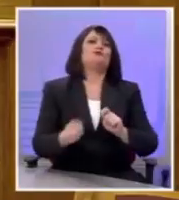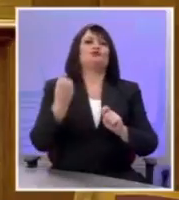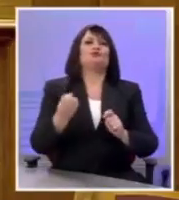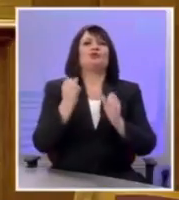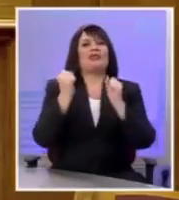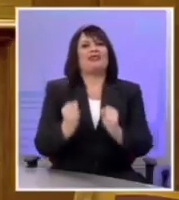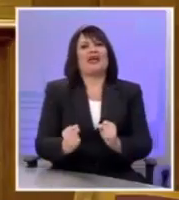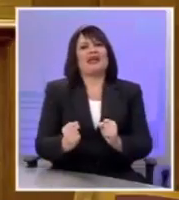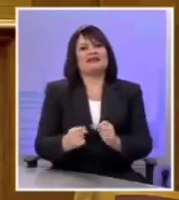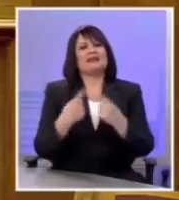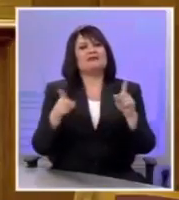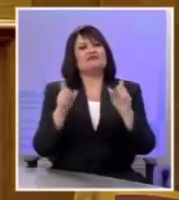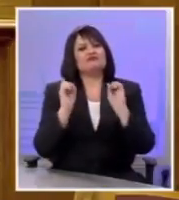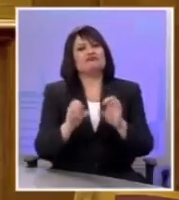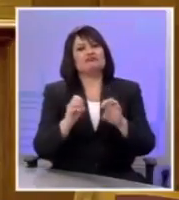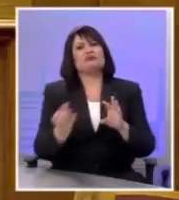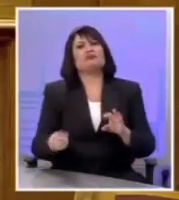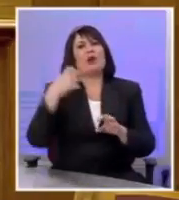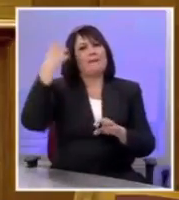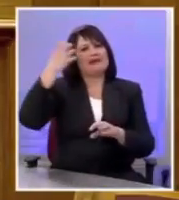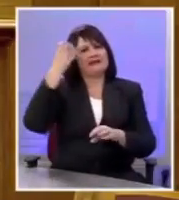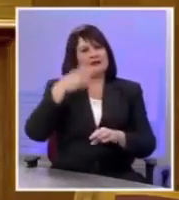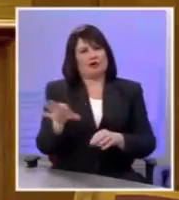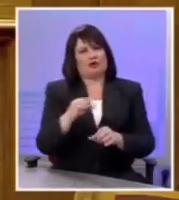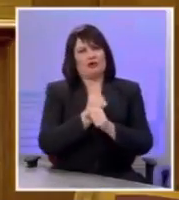θέσεων διδασκαλίας για νέους επιστήμονες.